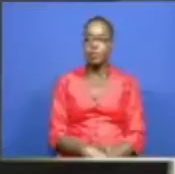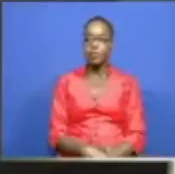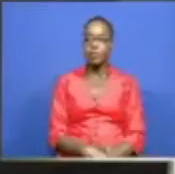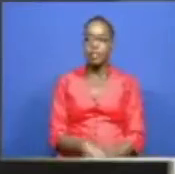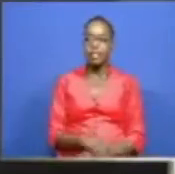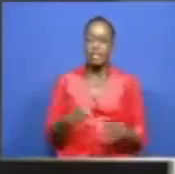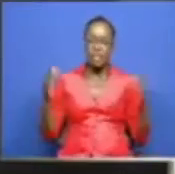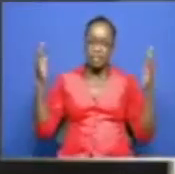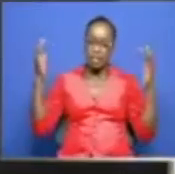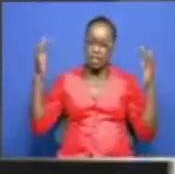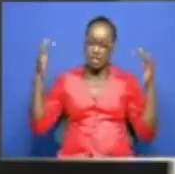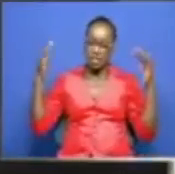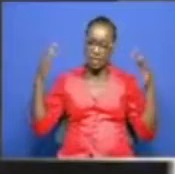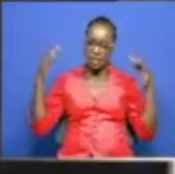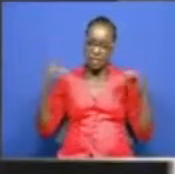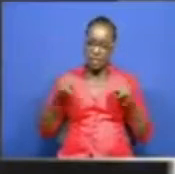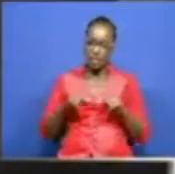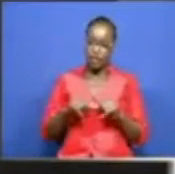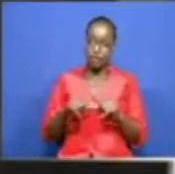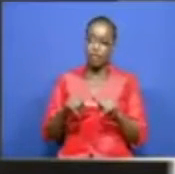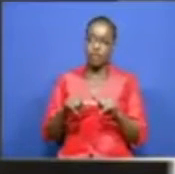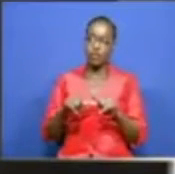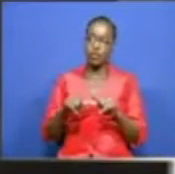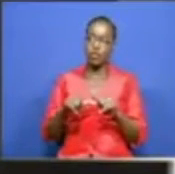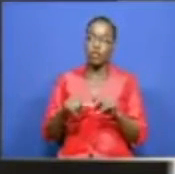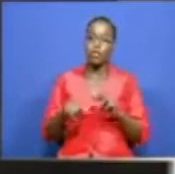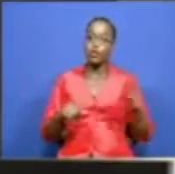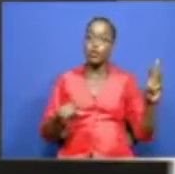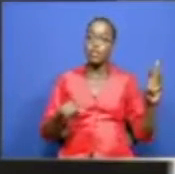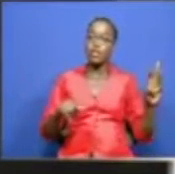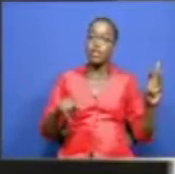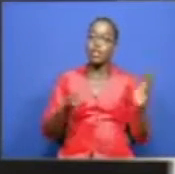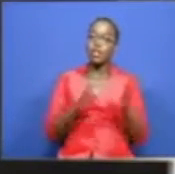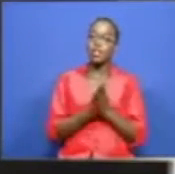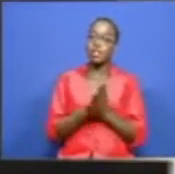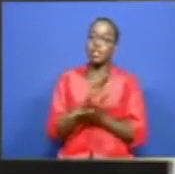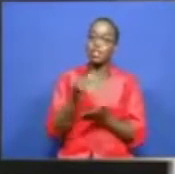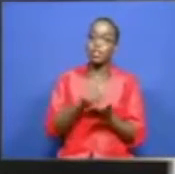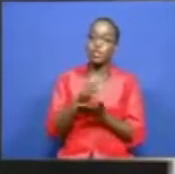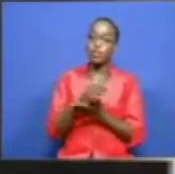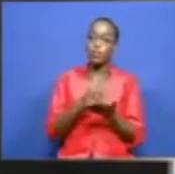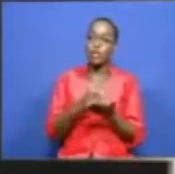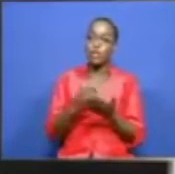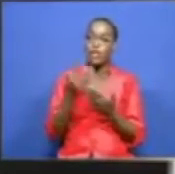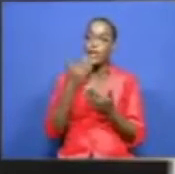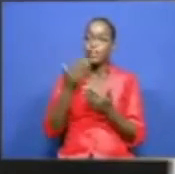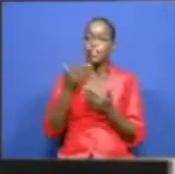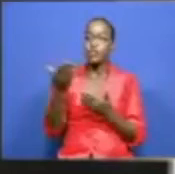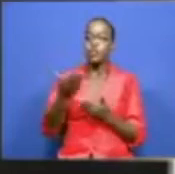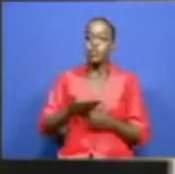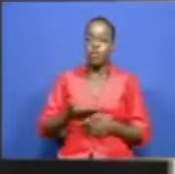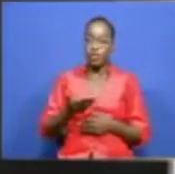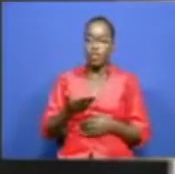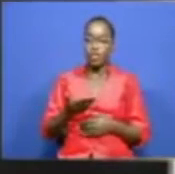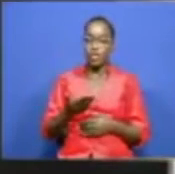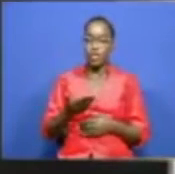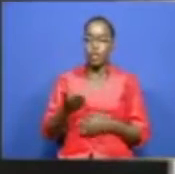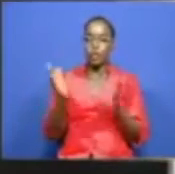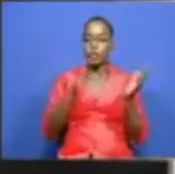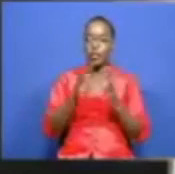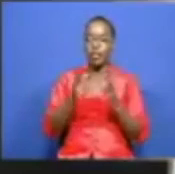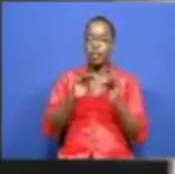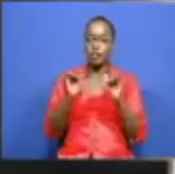Mvua mtazamaji itaendelea kunyesha katika maeneo ya magharibi ya nchi na pia maeneo ya kati. Shukran sana kwa kujiunga nami kwenye utabiri wa hali ya